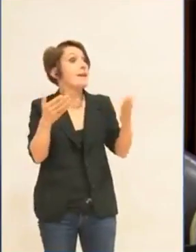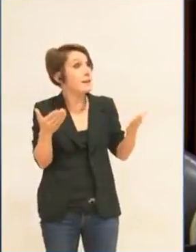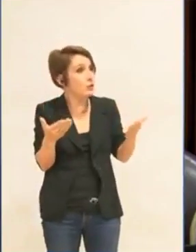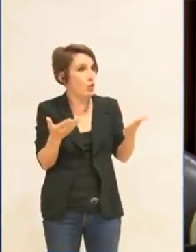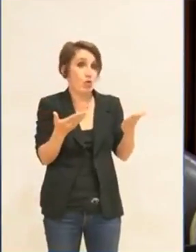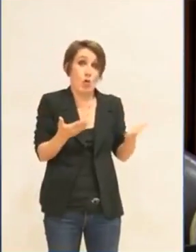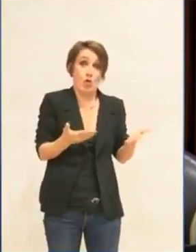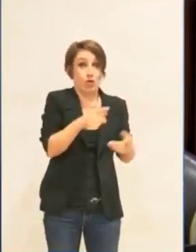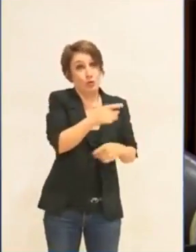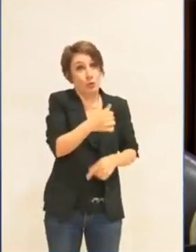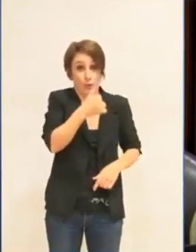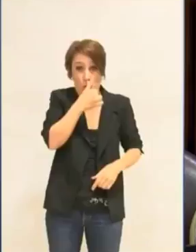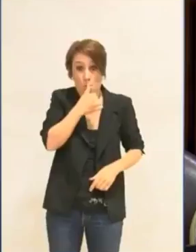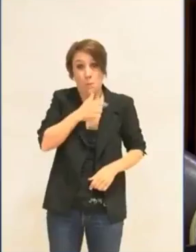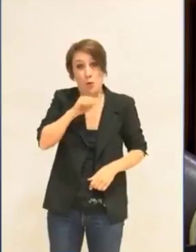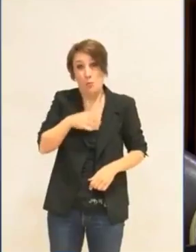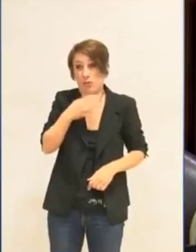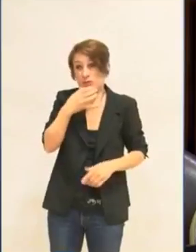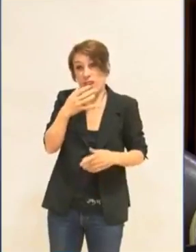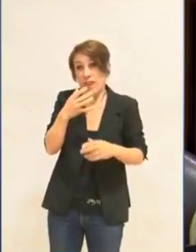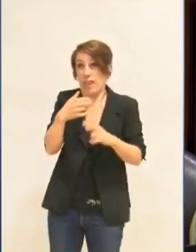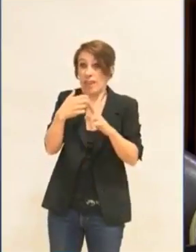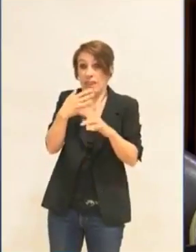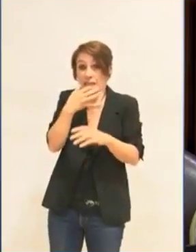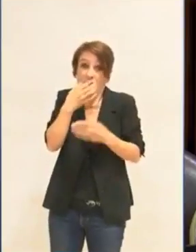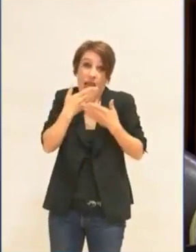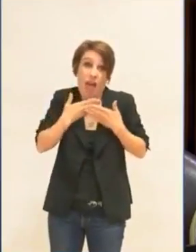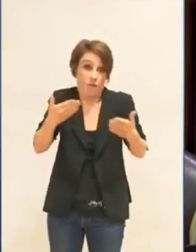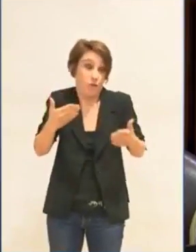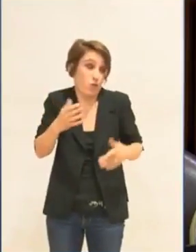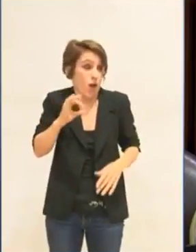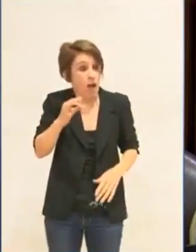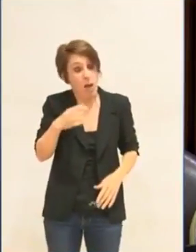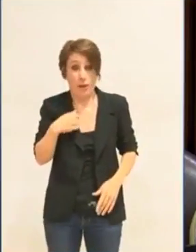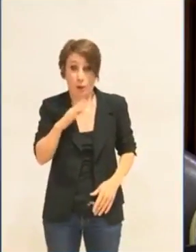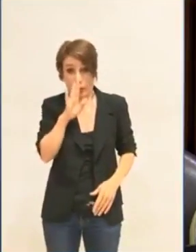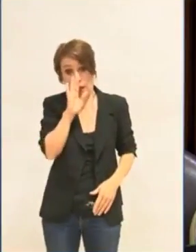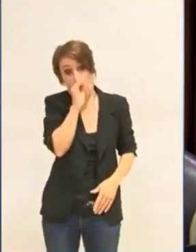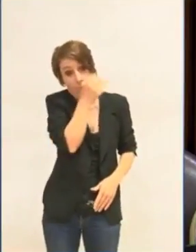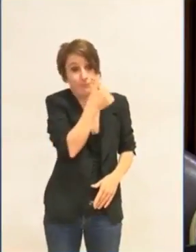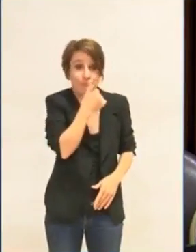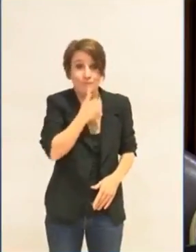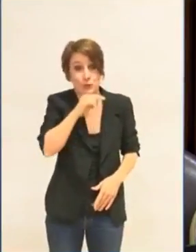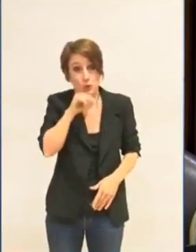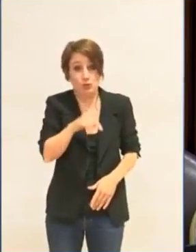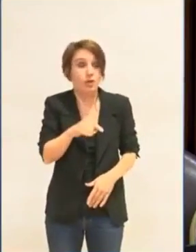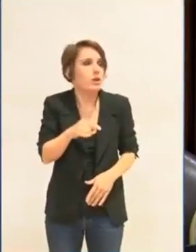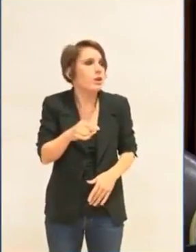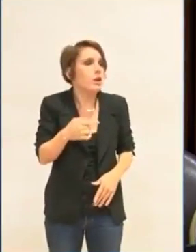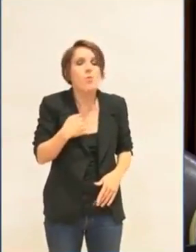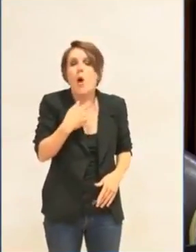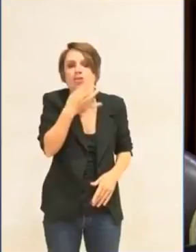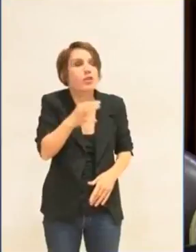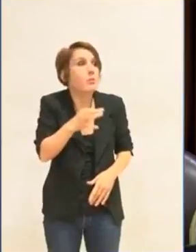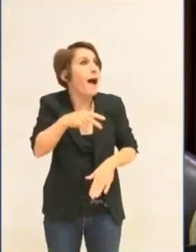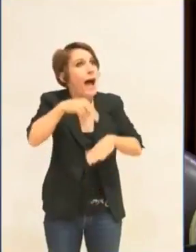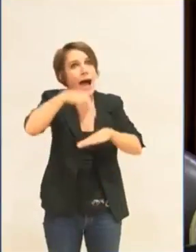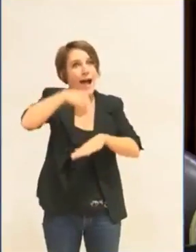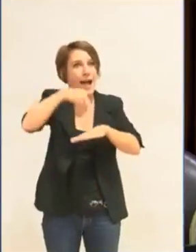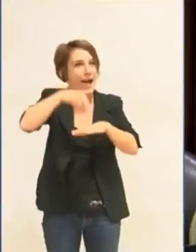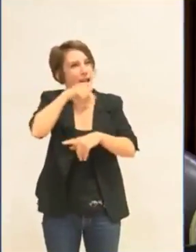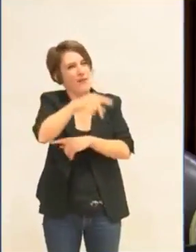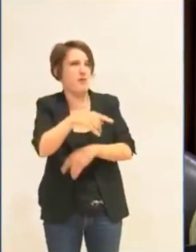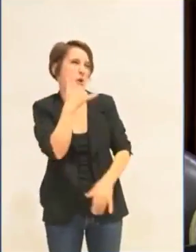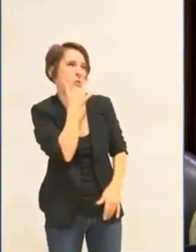évoluez. Moi, je ne fais pas des bons en disant « youpi, vous avez dit que vous vous étiez trompé ou vous auriez fait autrement ». Je pense que nous ne sommes pas des